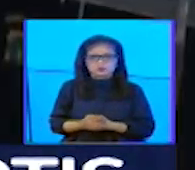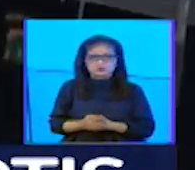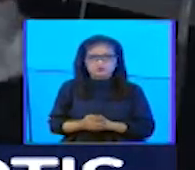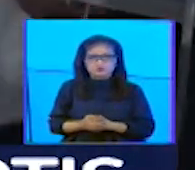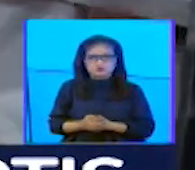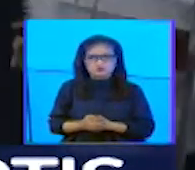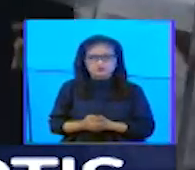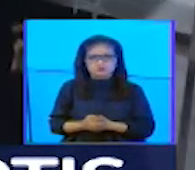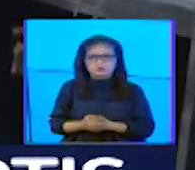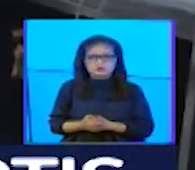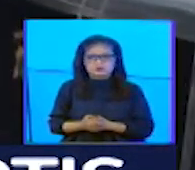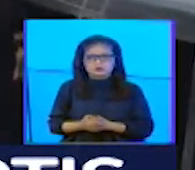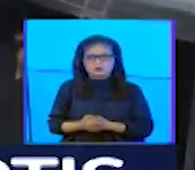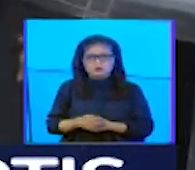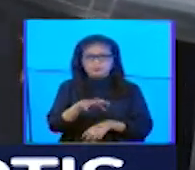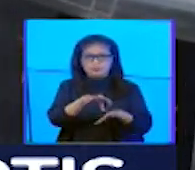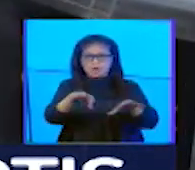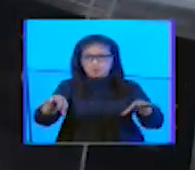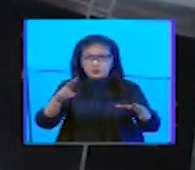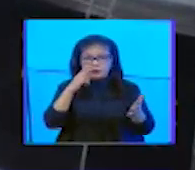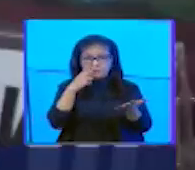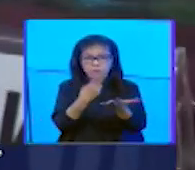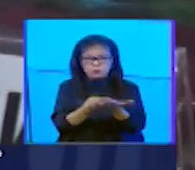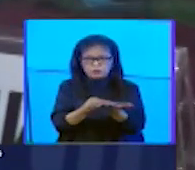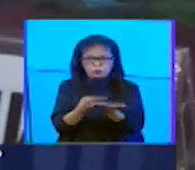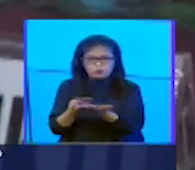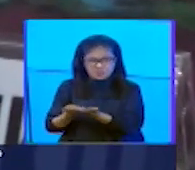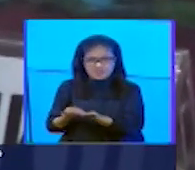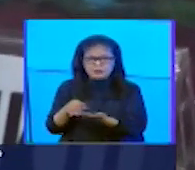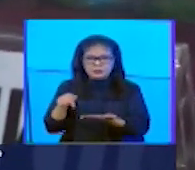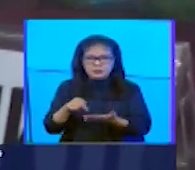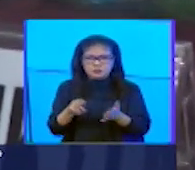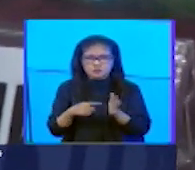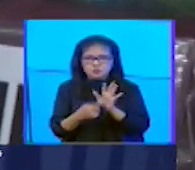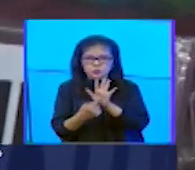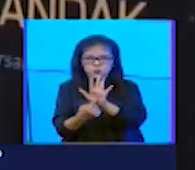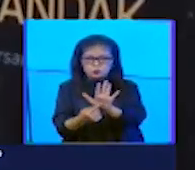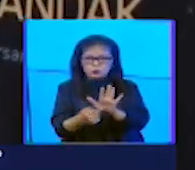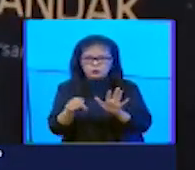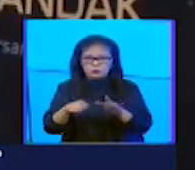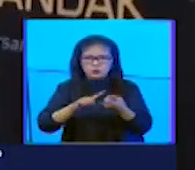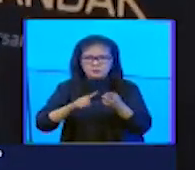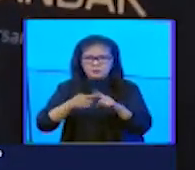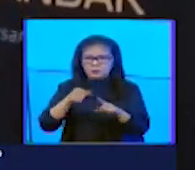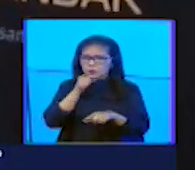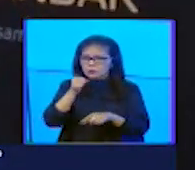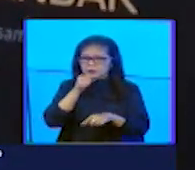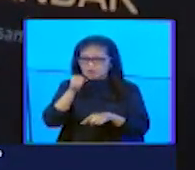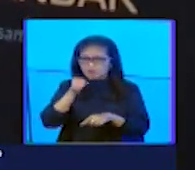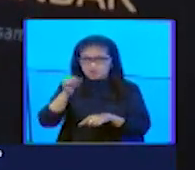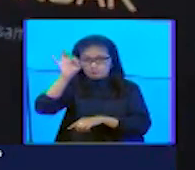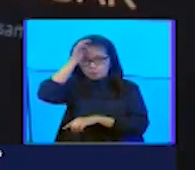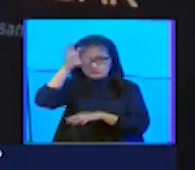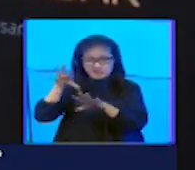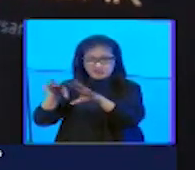sejumlah barang bukti hasil kejahatan sepasang suami-istri ini digelar aparat kepolisian sektor Cilandak Selasa siang polisi sebelumnya mengamankan